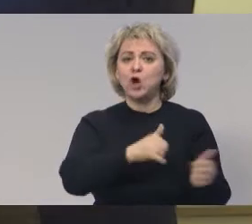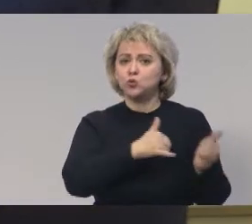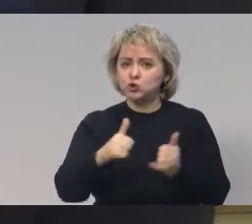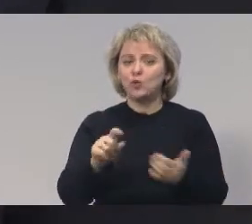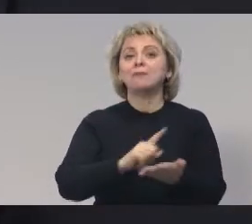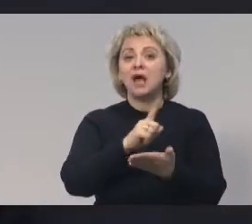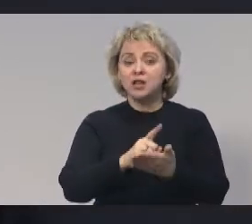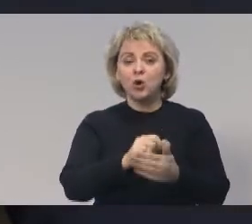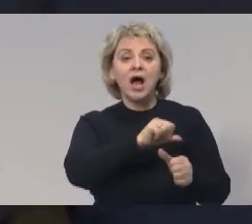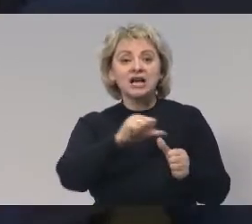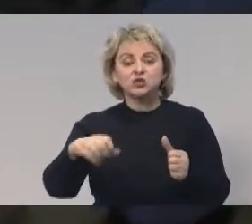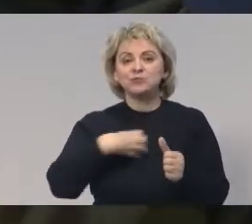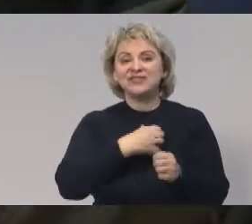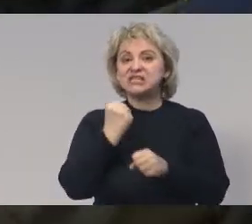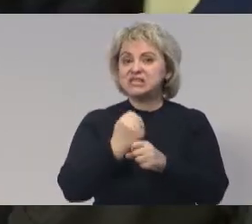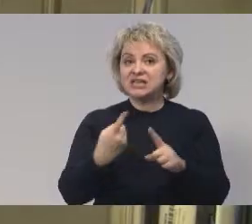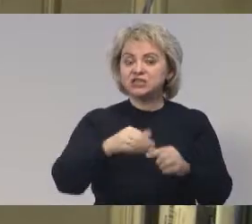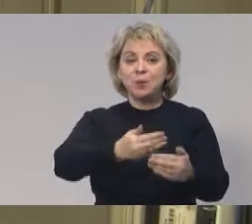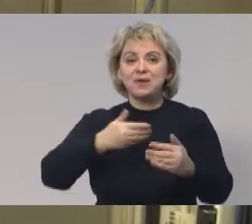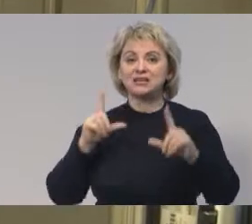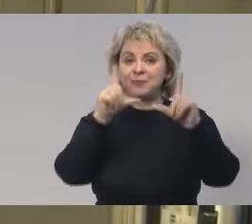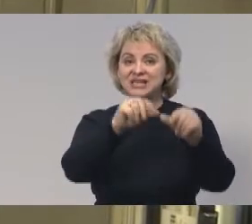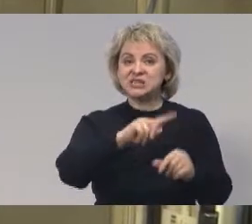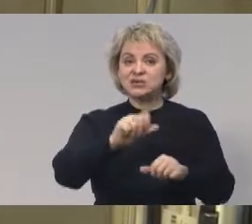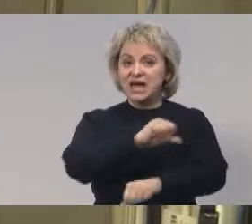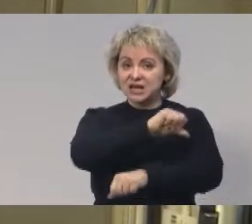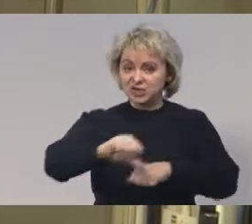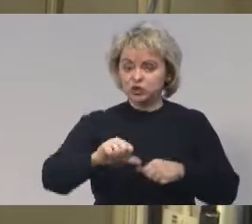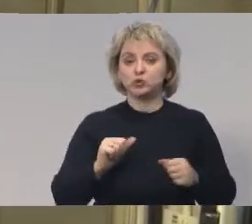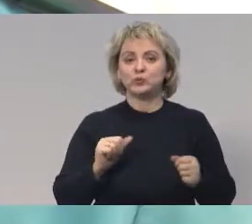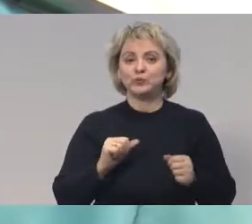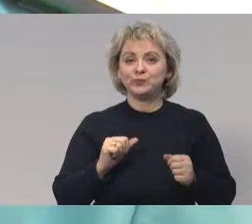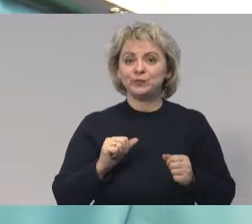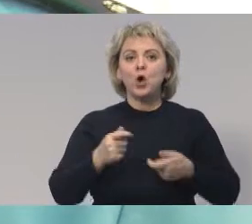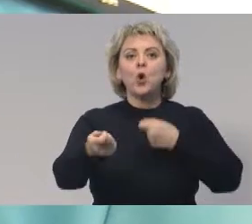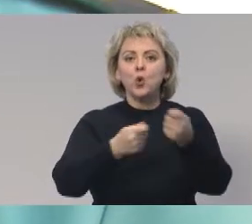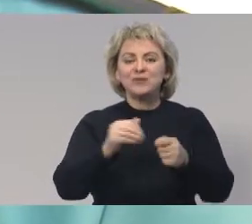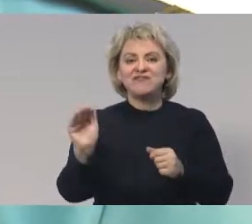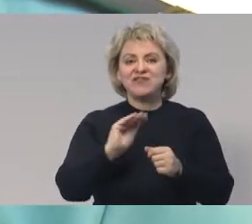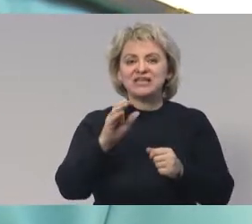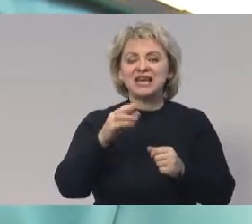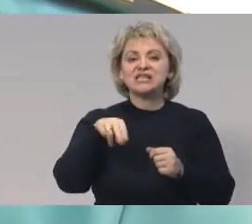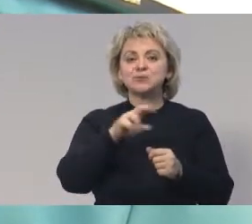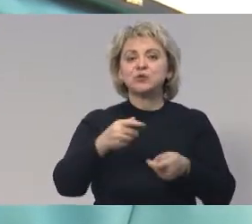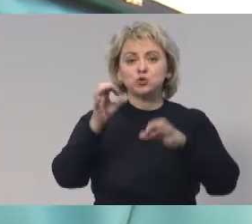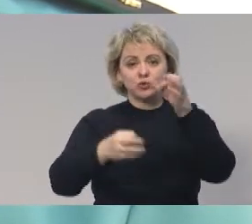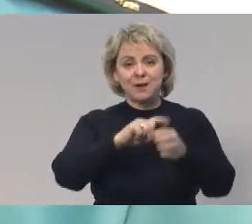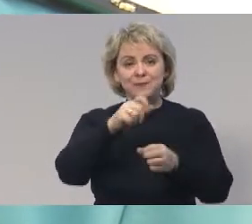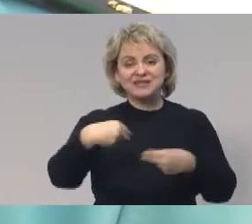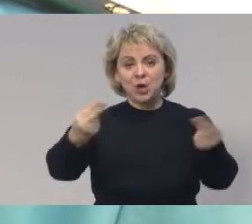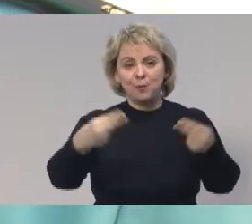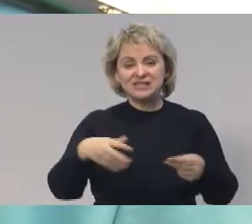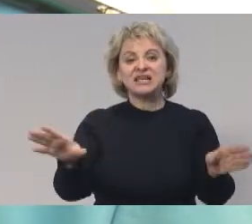и налогам. Особенно важно сделать это перед поездкой за границу. Управлением Федеральной службы судебных приставов